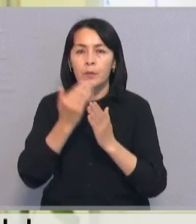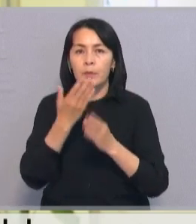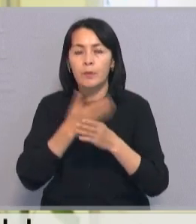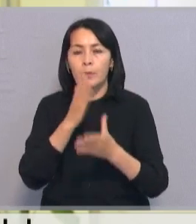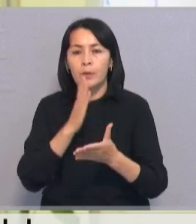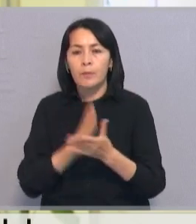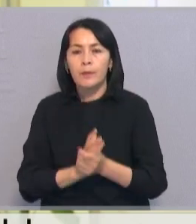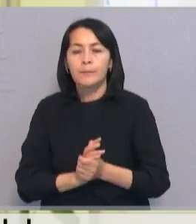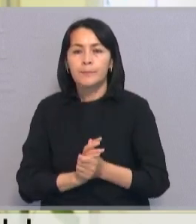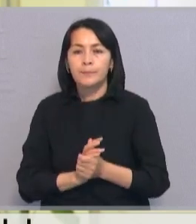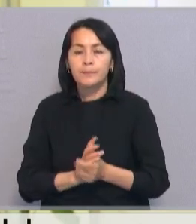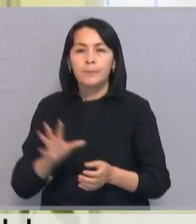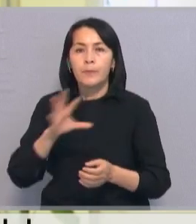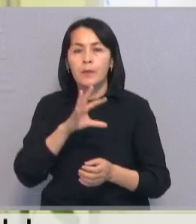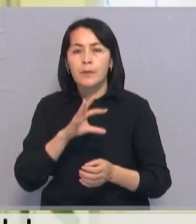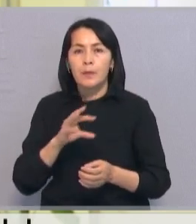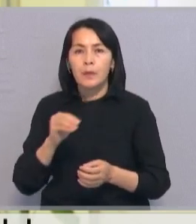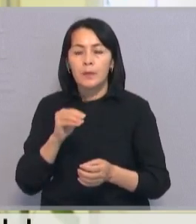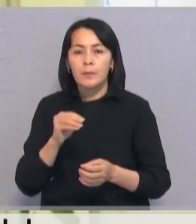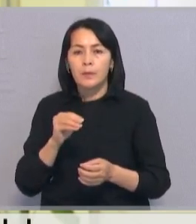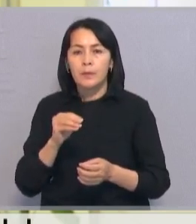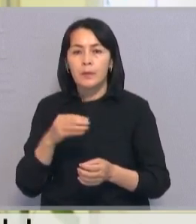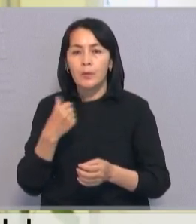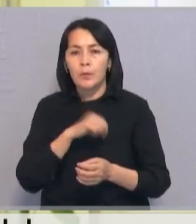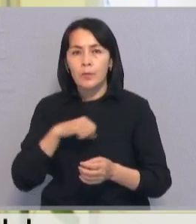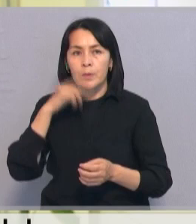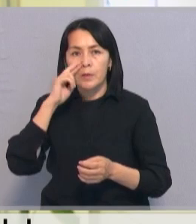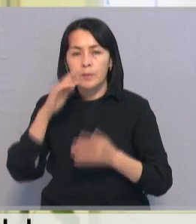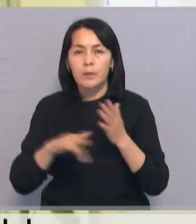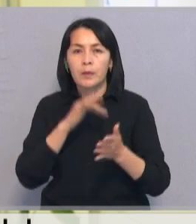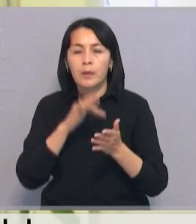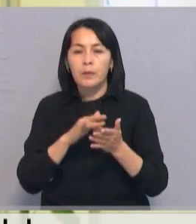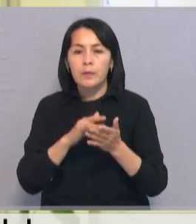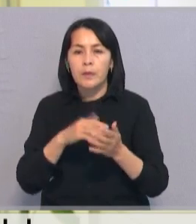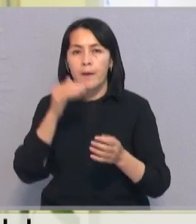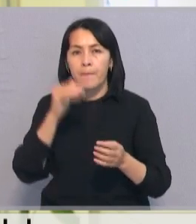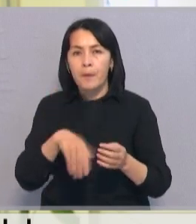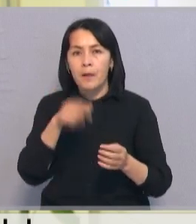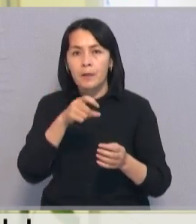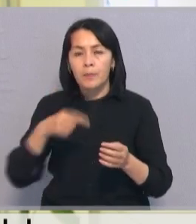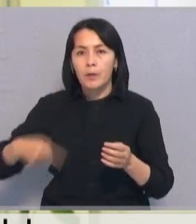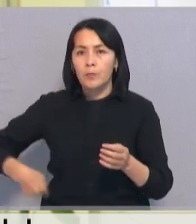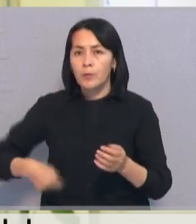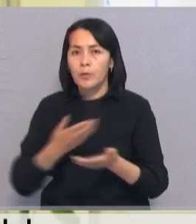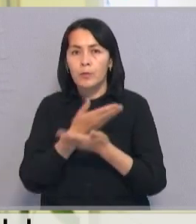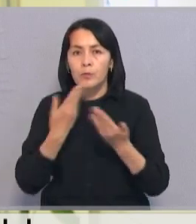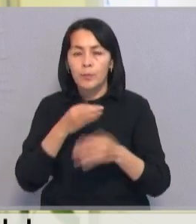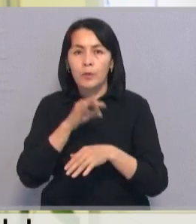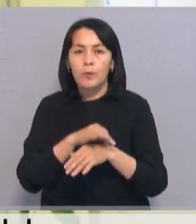жатыр. Жалпы өзіміздің Шымкент қаласына келетін болсақ, 1000 адамдай бүйрек жетіспеушілігімен